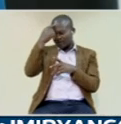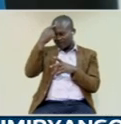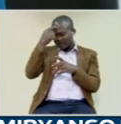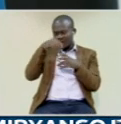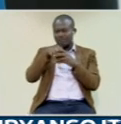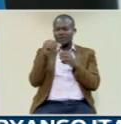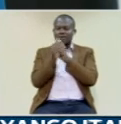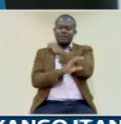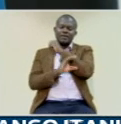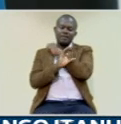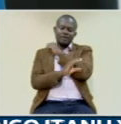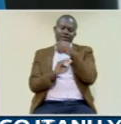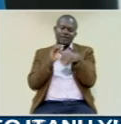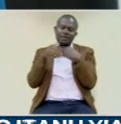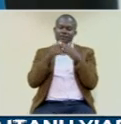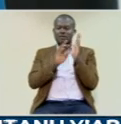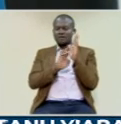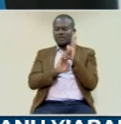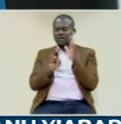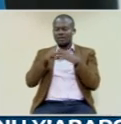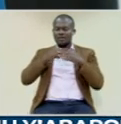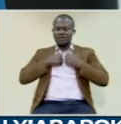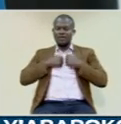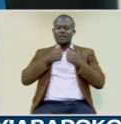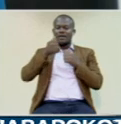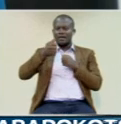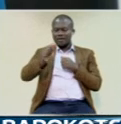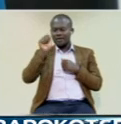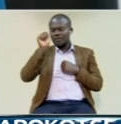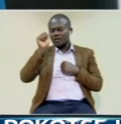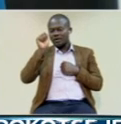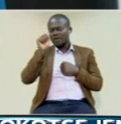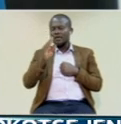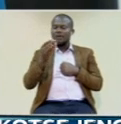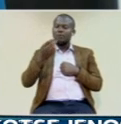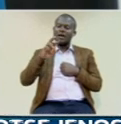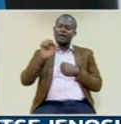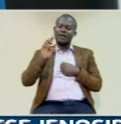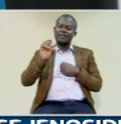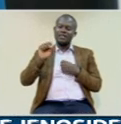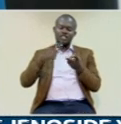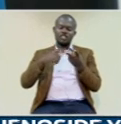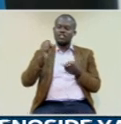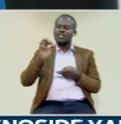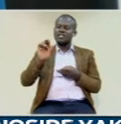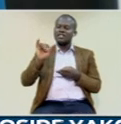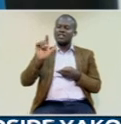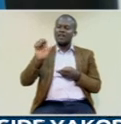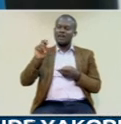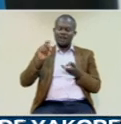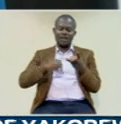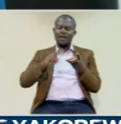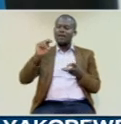mu bindi bihugu duhagarariyemo, u Rwanda ari byo Bangladesh, Sri Lanka, Nepal